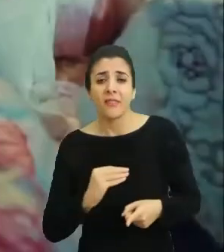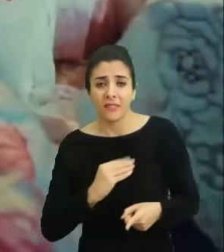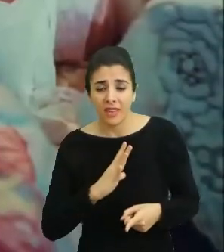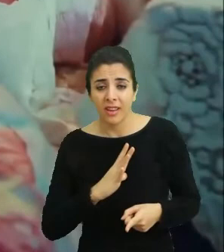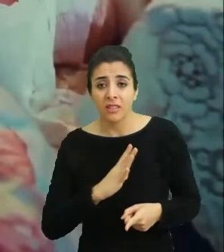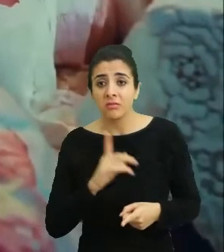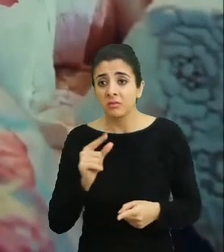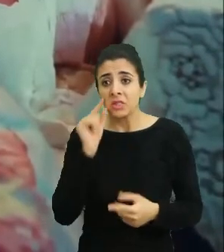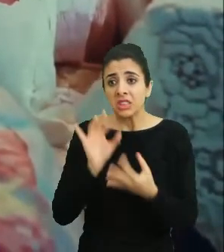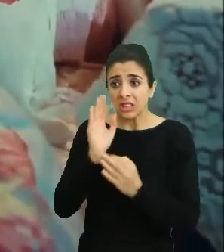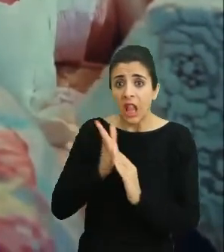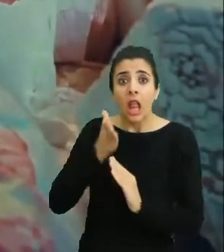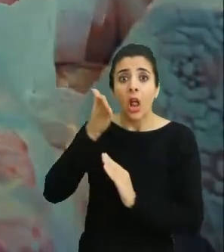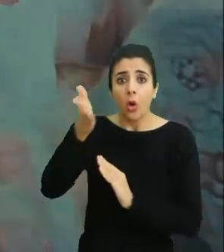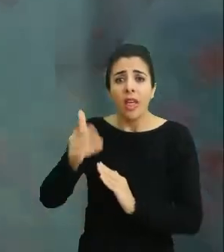çemendir. Giden